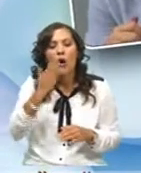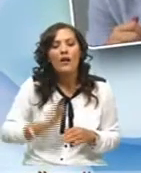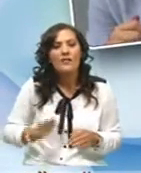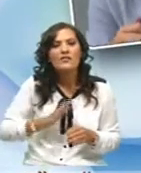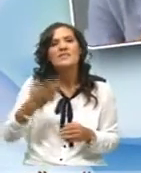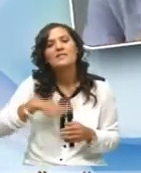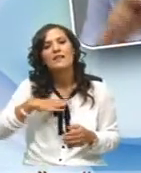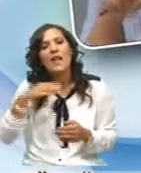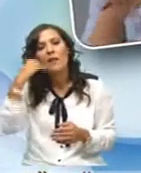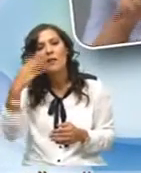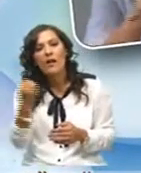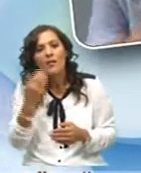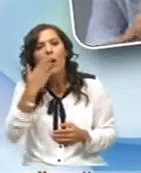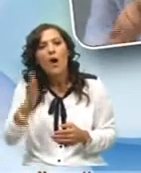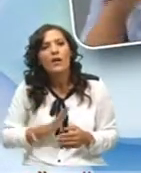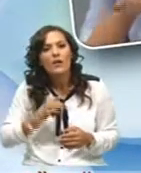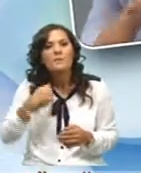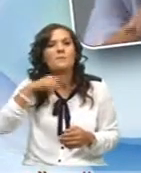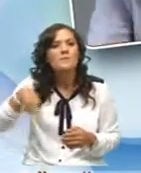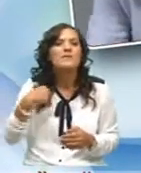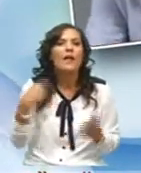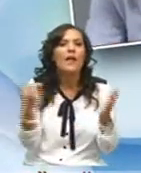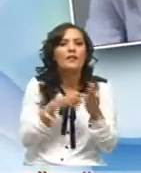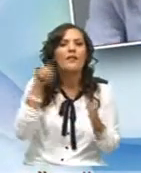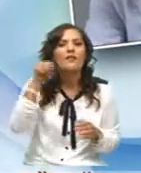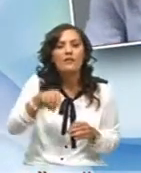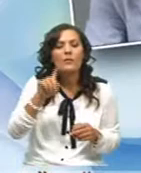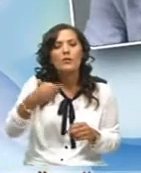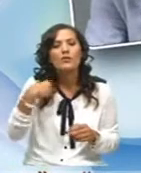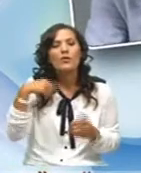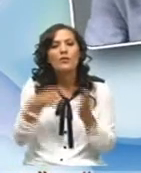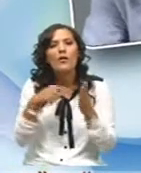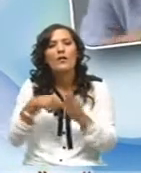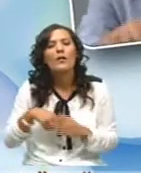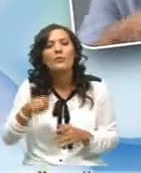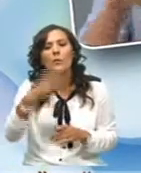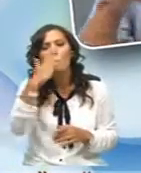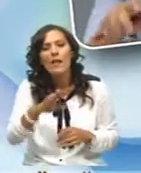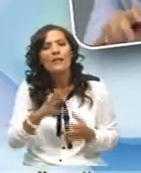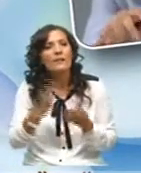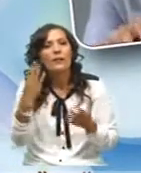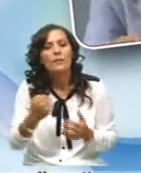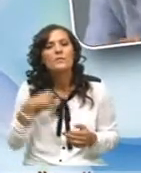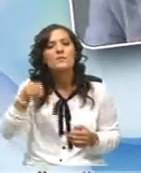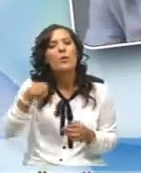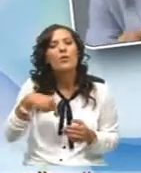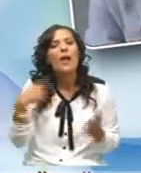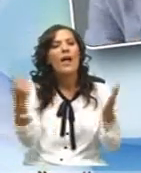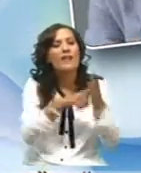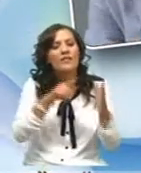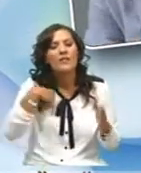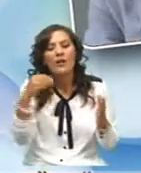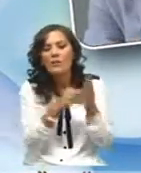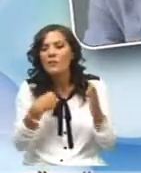elmayı alırken ki öğrencinin bizden Hani hedefi koymak noktasındaki beklentisine olmalı ya da bizim Ondan hedefi koyma